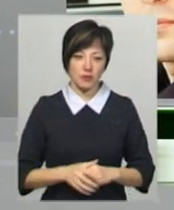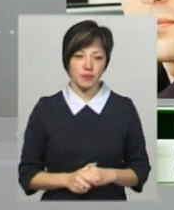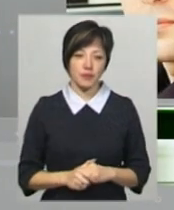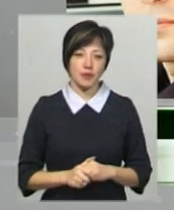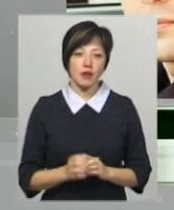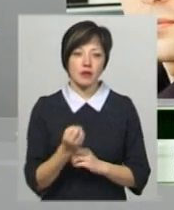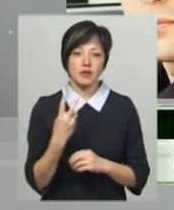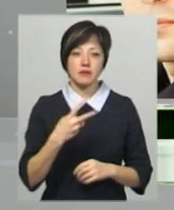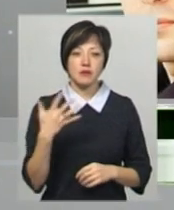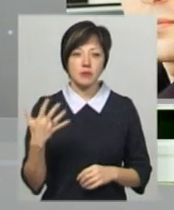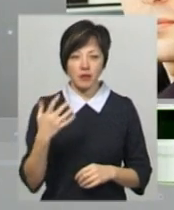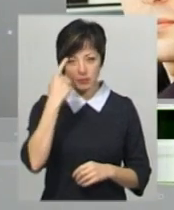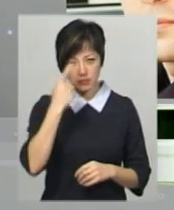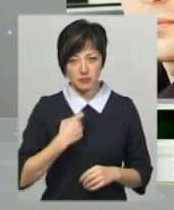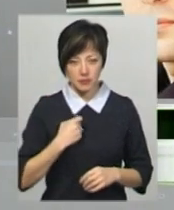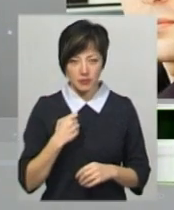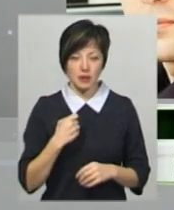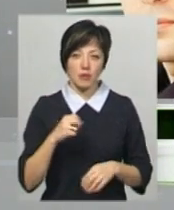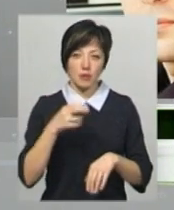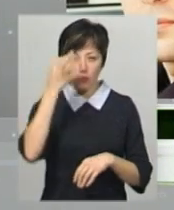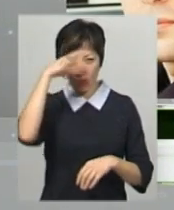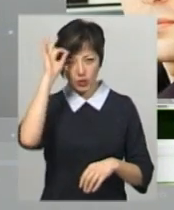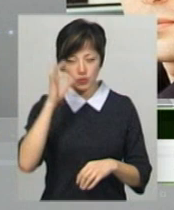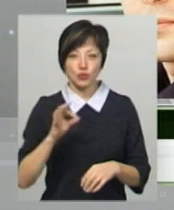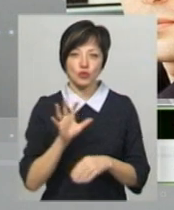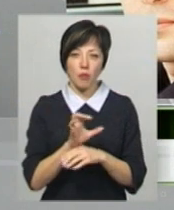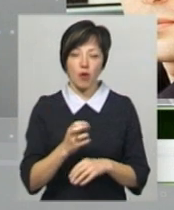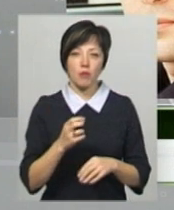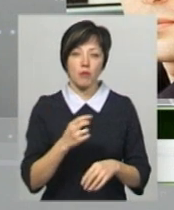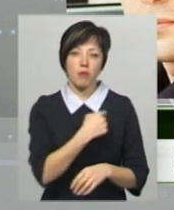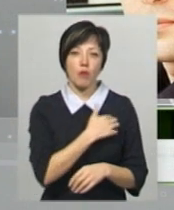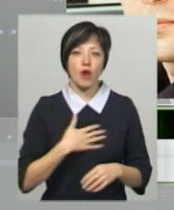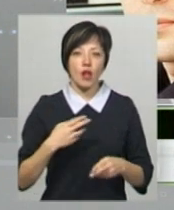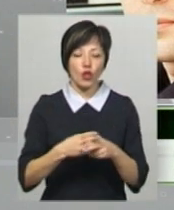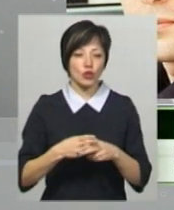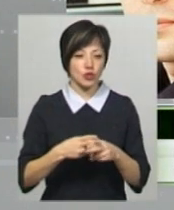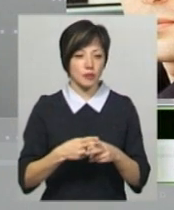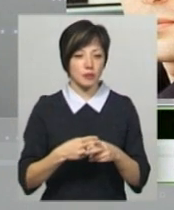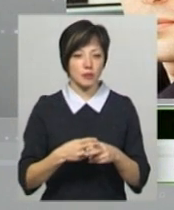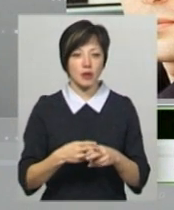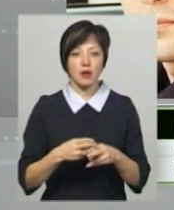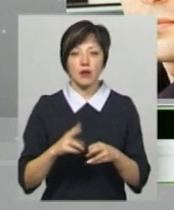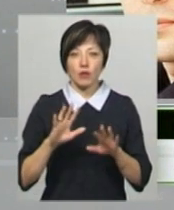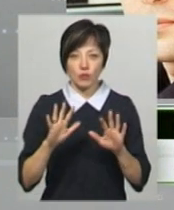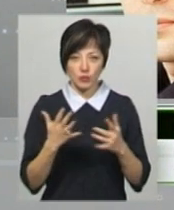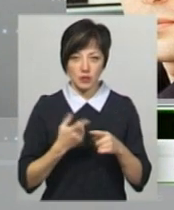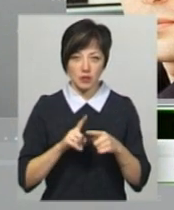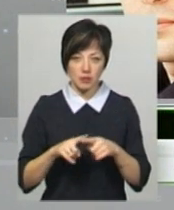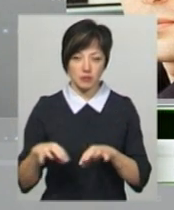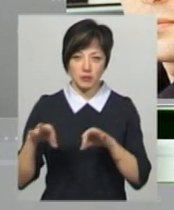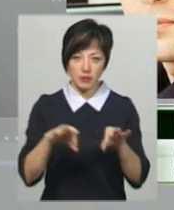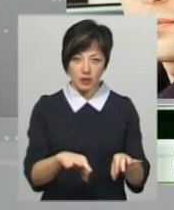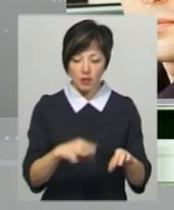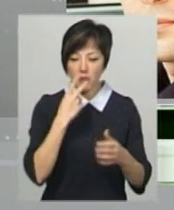12:20 я надійшов на службу 102 про те, що собаку поранили ножем. Прибувши на місці події, заявник повідомив, що собака